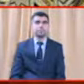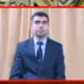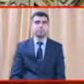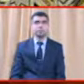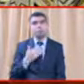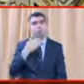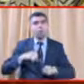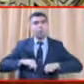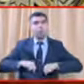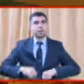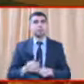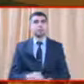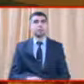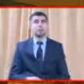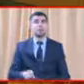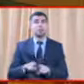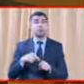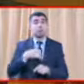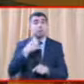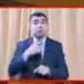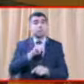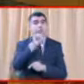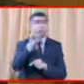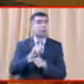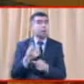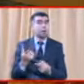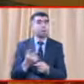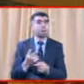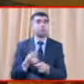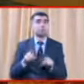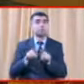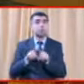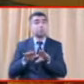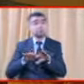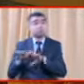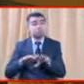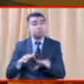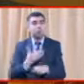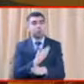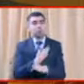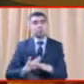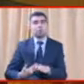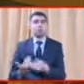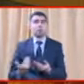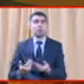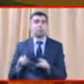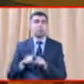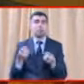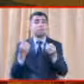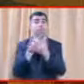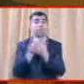شكرا سيد الوزير. انا تساءلت السيد الوزير لانه على الاجراءات ديال الحكومه بغينا رؤيه